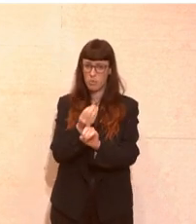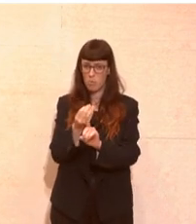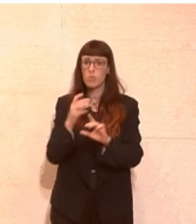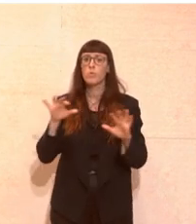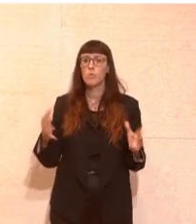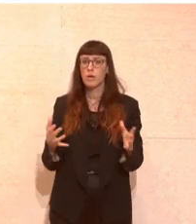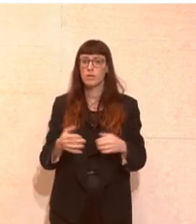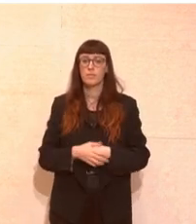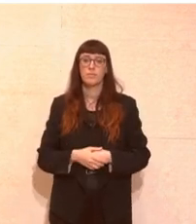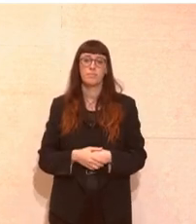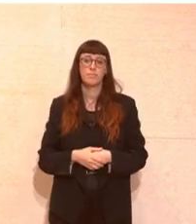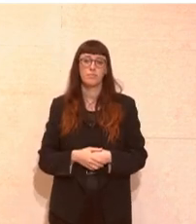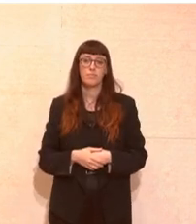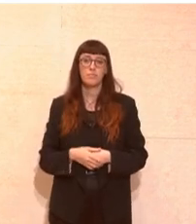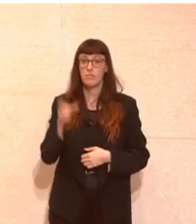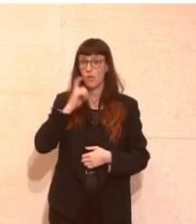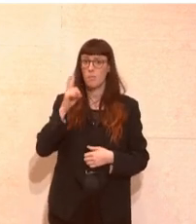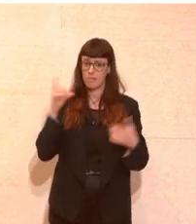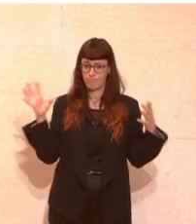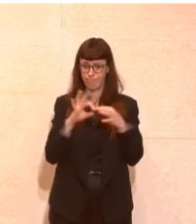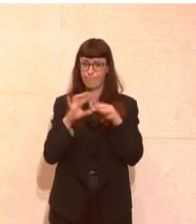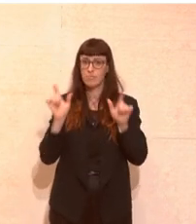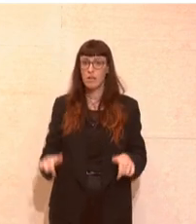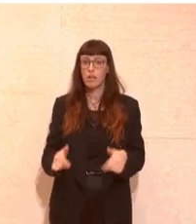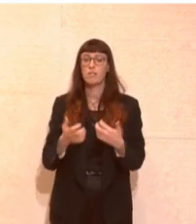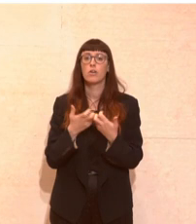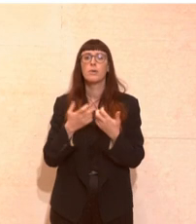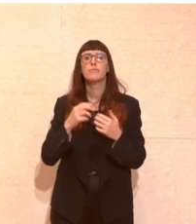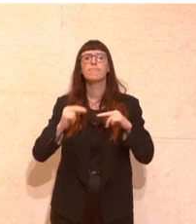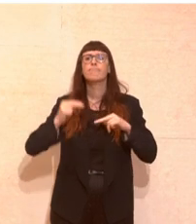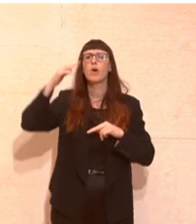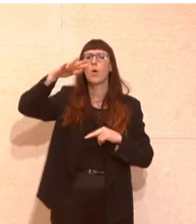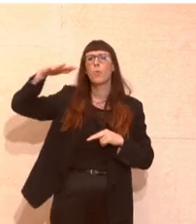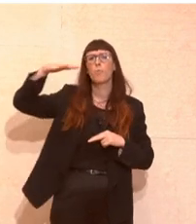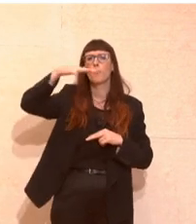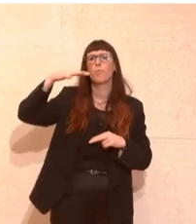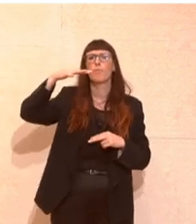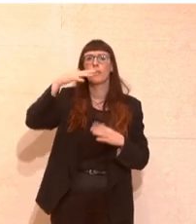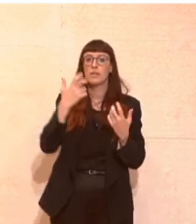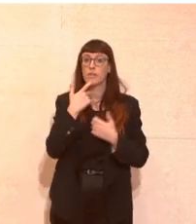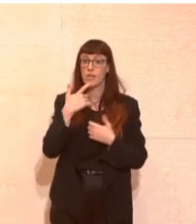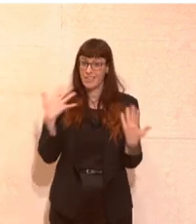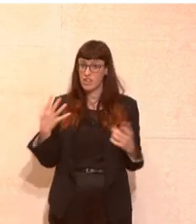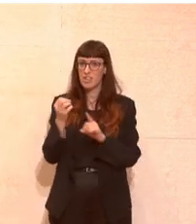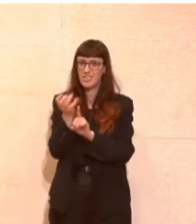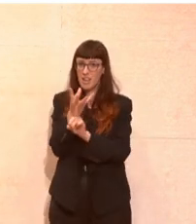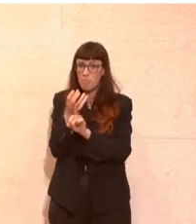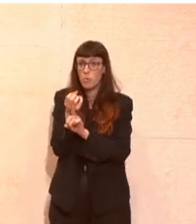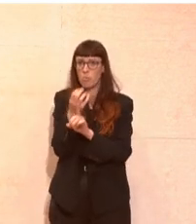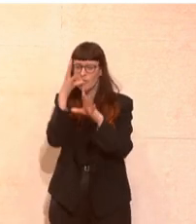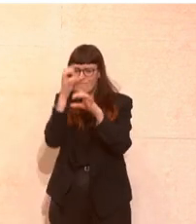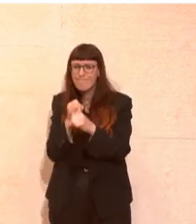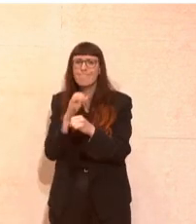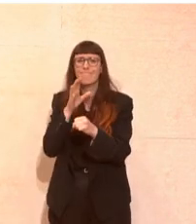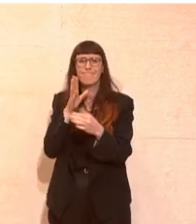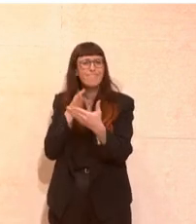évoluent ensemble, c'est-à-dire, si vous regardez juste la partie haute, les enfants qui avaient beaucoup de symptômes d'hyperactivité d'inattention, 30% d'entre